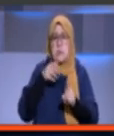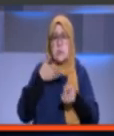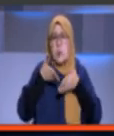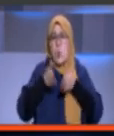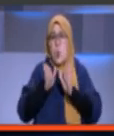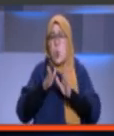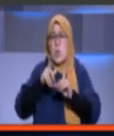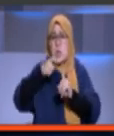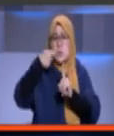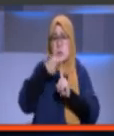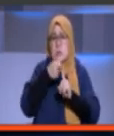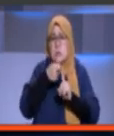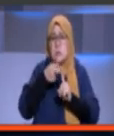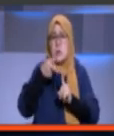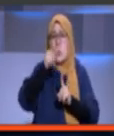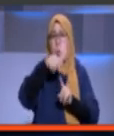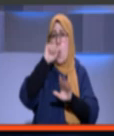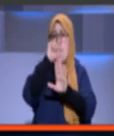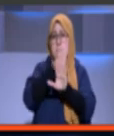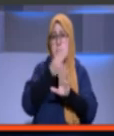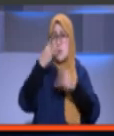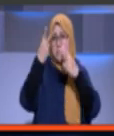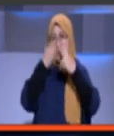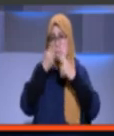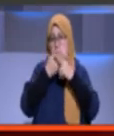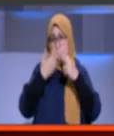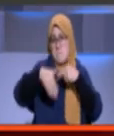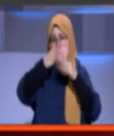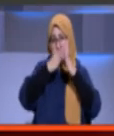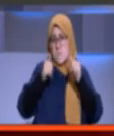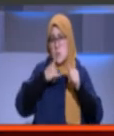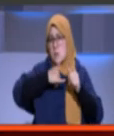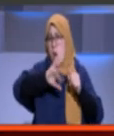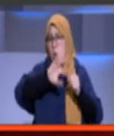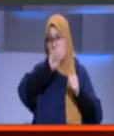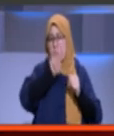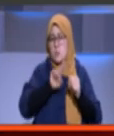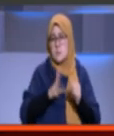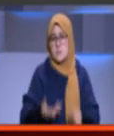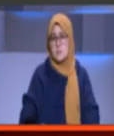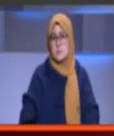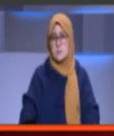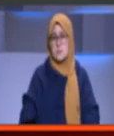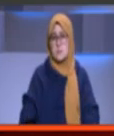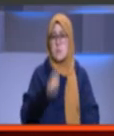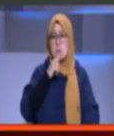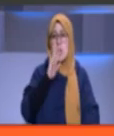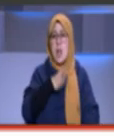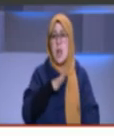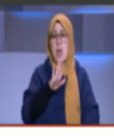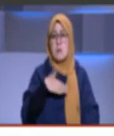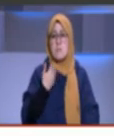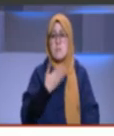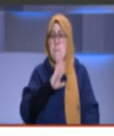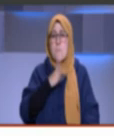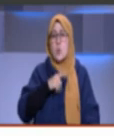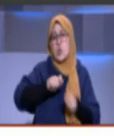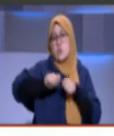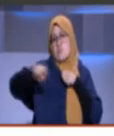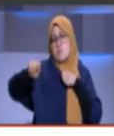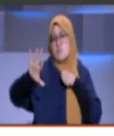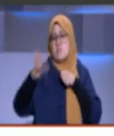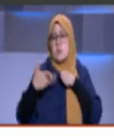ضرباتها للشعب المصري دائما وأبدا. يعني الحقيقة ما كناش يعني بعاد كتير